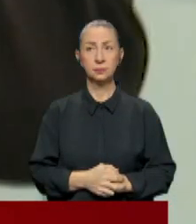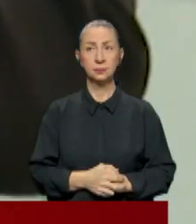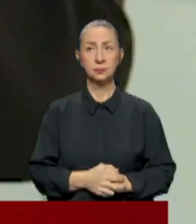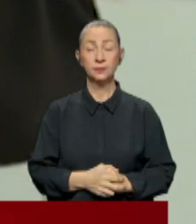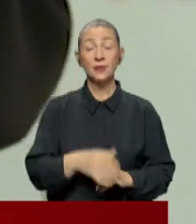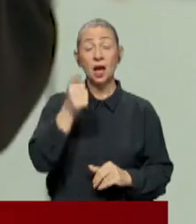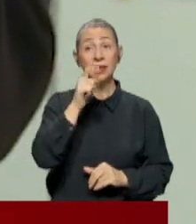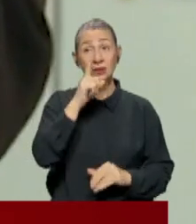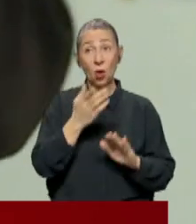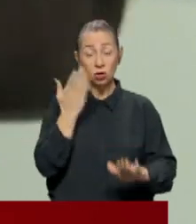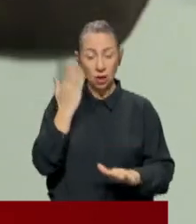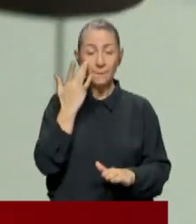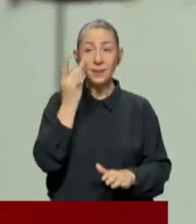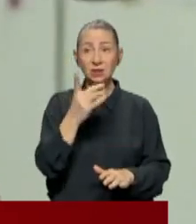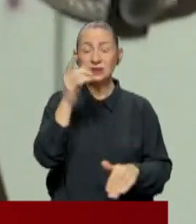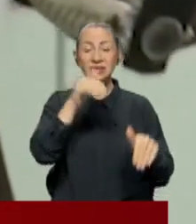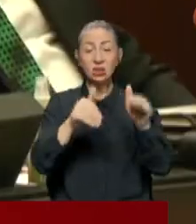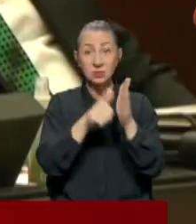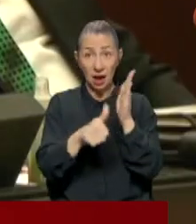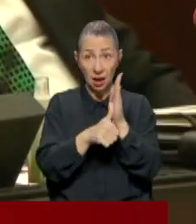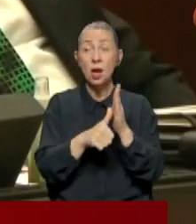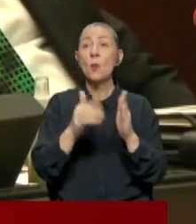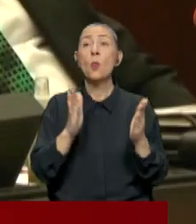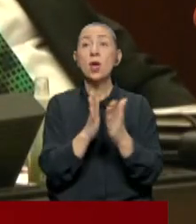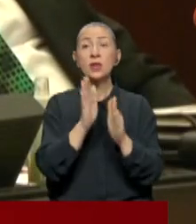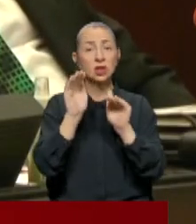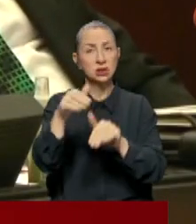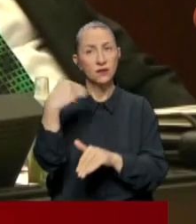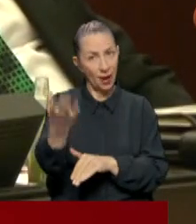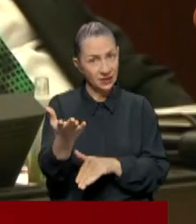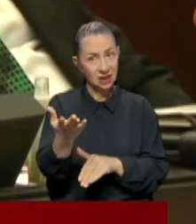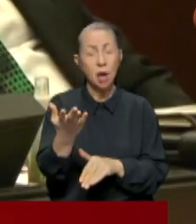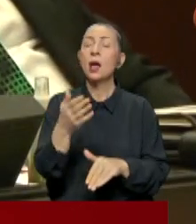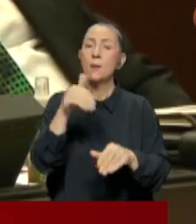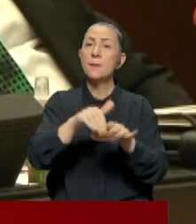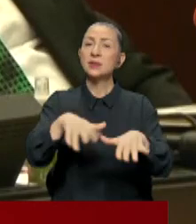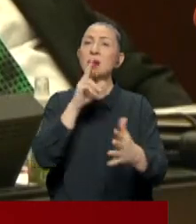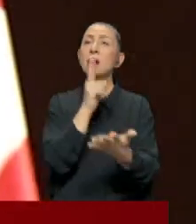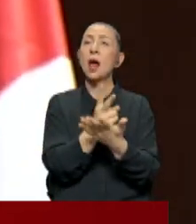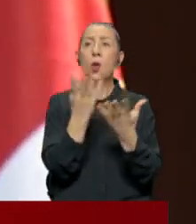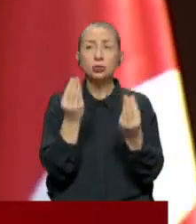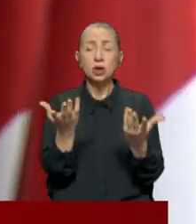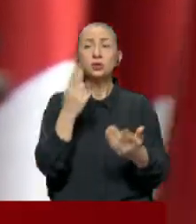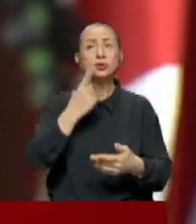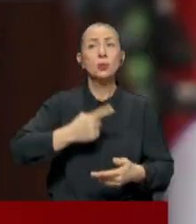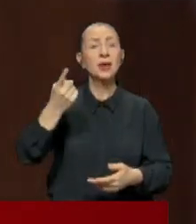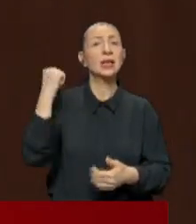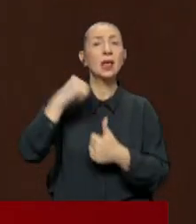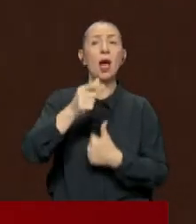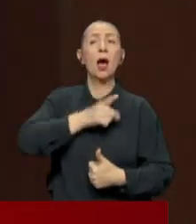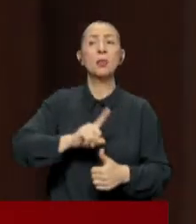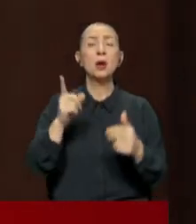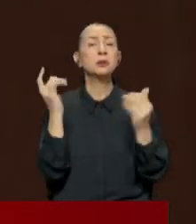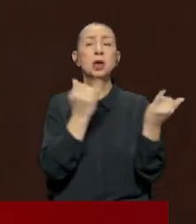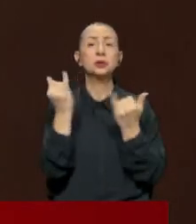çalışıyorlar. 6 Nisan öncesi belirlenecek bir seçim tarihi muhalefetin de destek vermesiyle mecliste alınacağı için Cumhurbaşkanı'nın yeniden